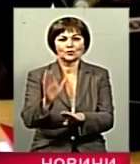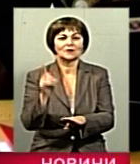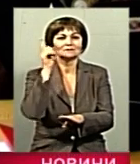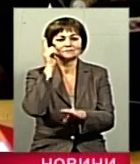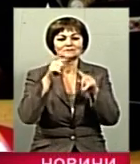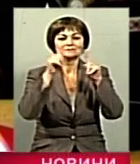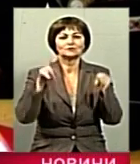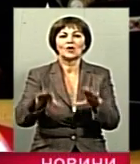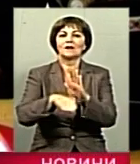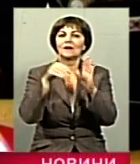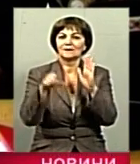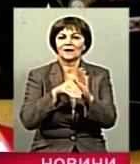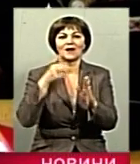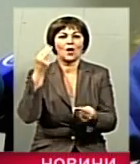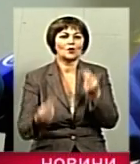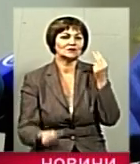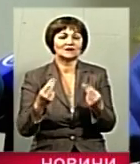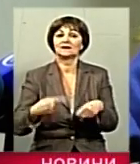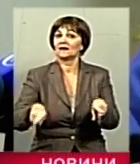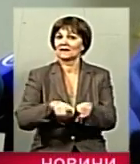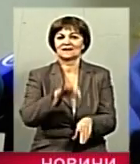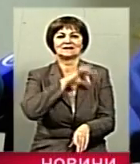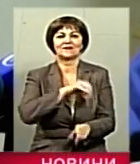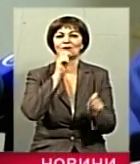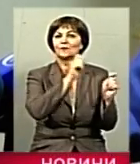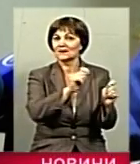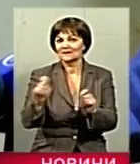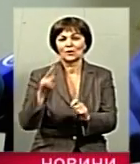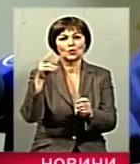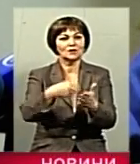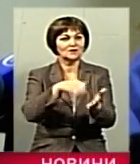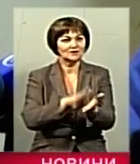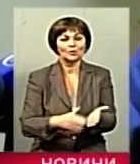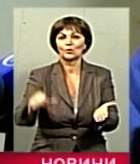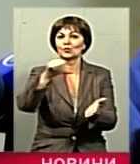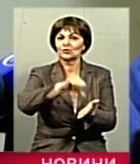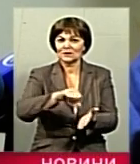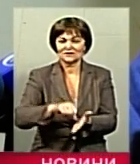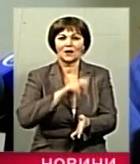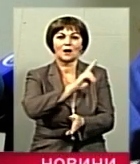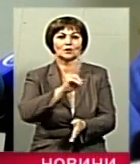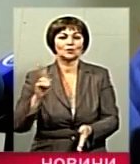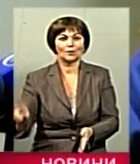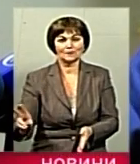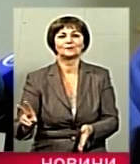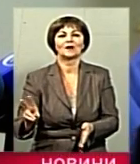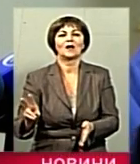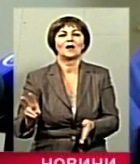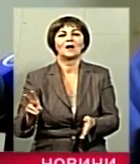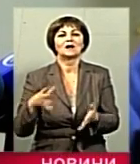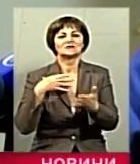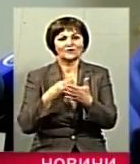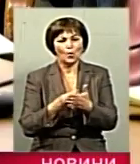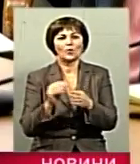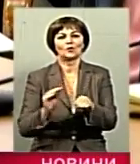лотерея, розіграш цікавих, таких корисних призів для всіх, хто зареєстровані учасники, хто завантажив собі